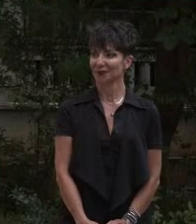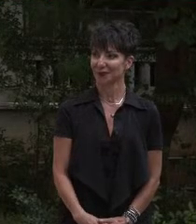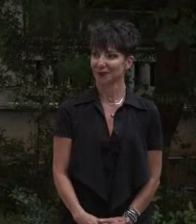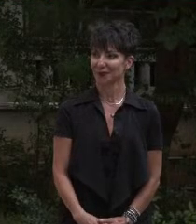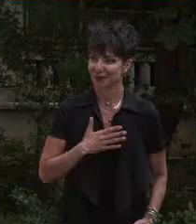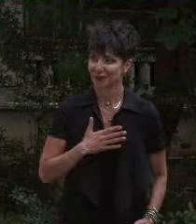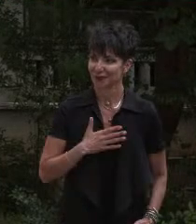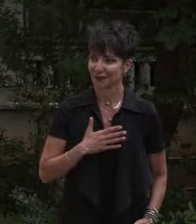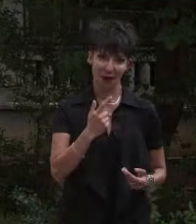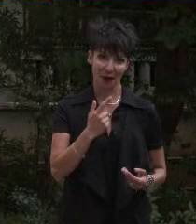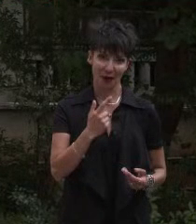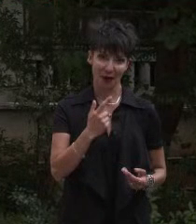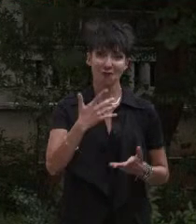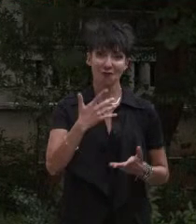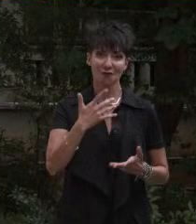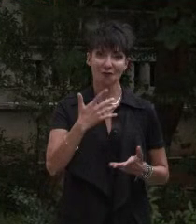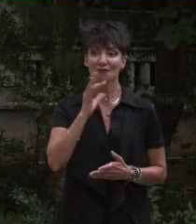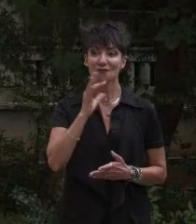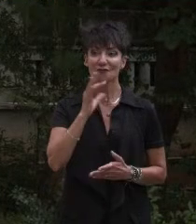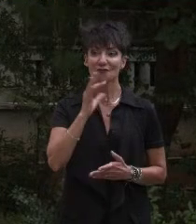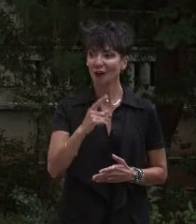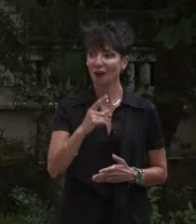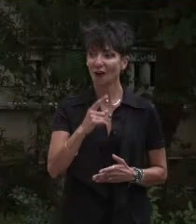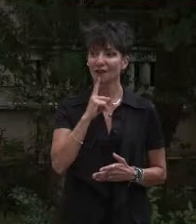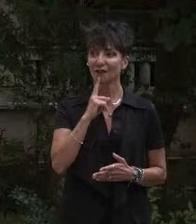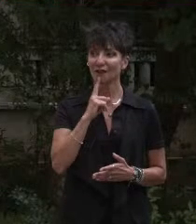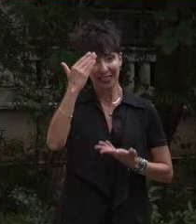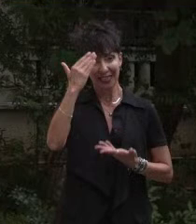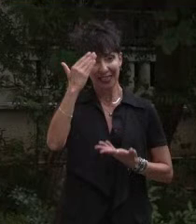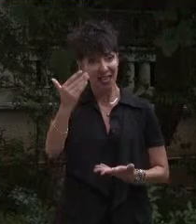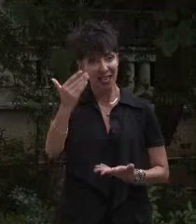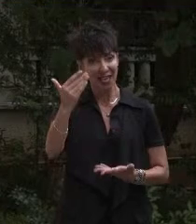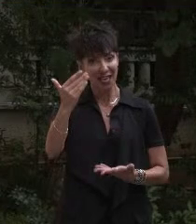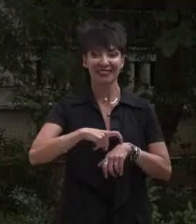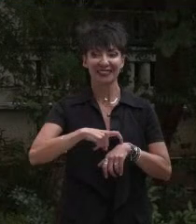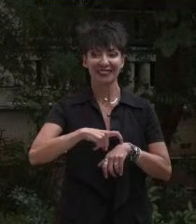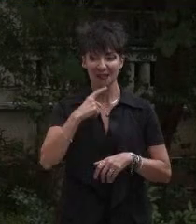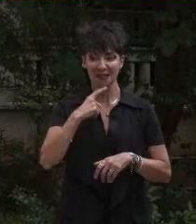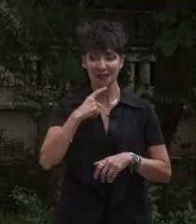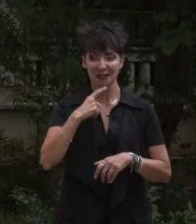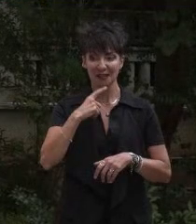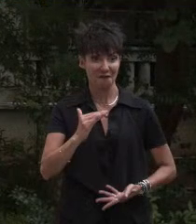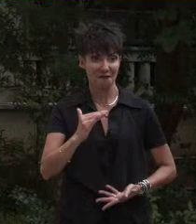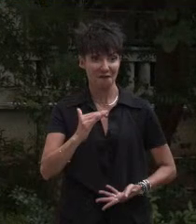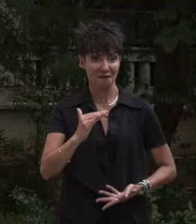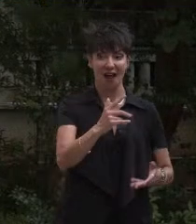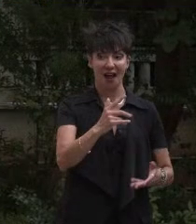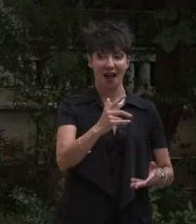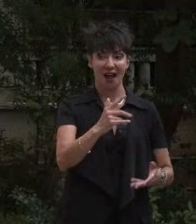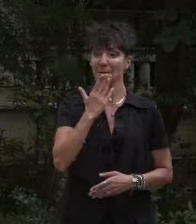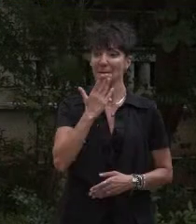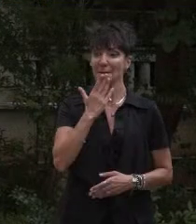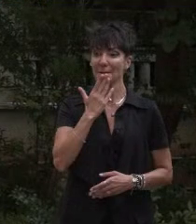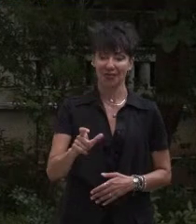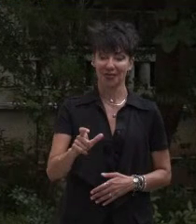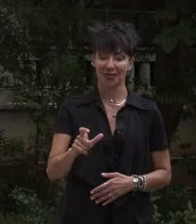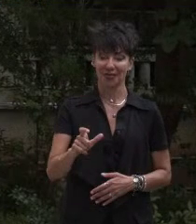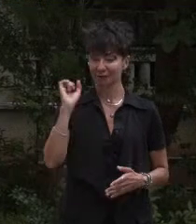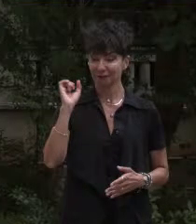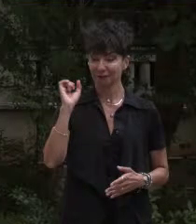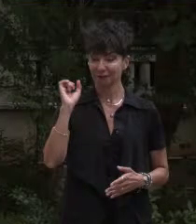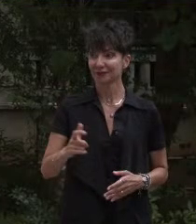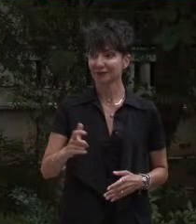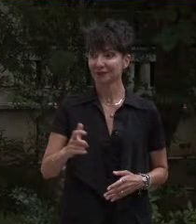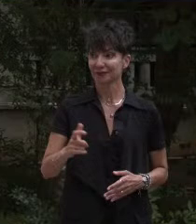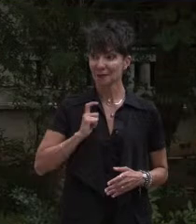Ευχαριστώ πολύ για την τιμητική στιγμή να παραδώσω ένα βραβείο σε μια μαθήτρια. Περίμενα